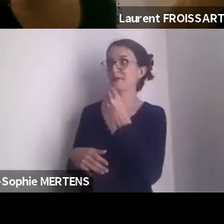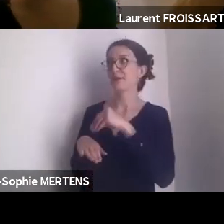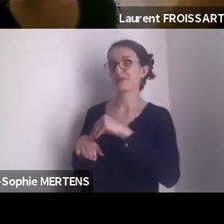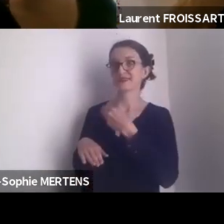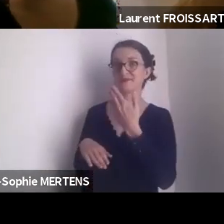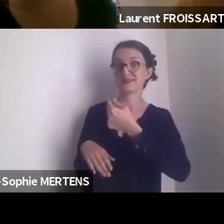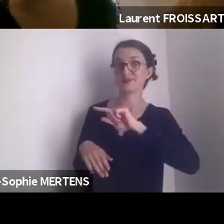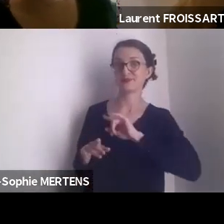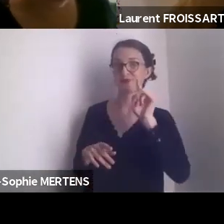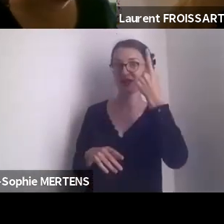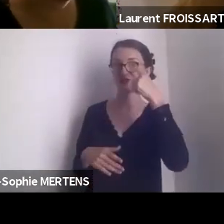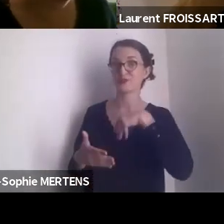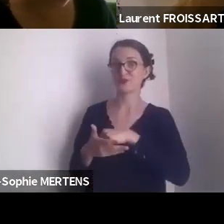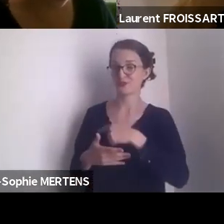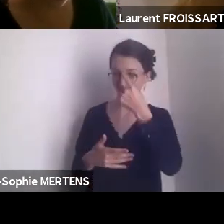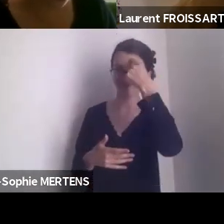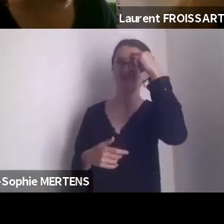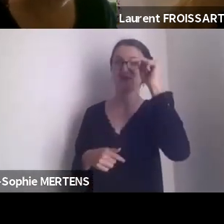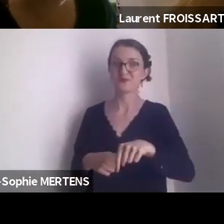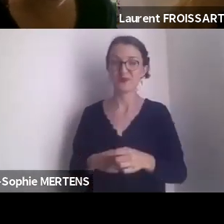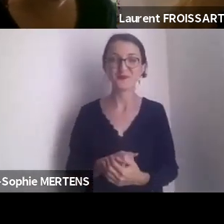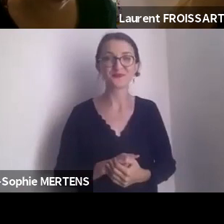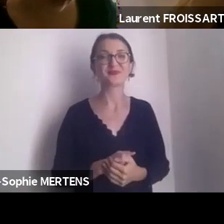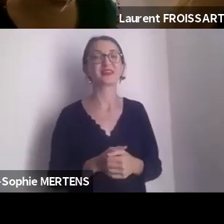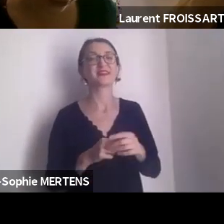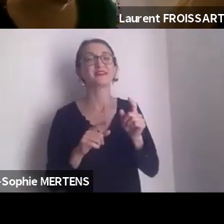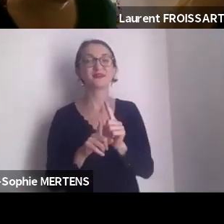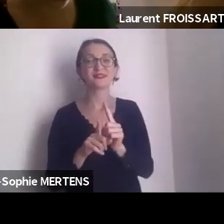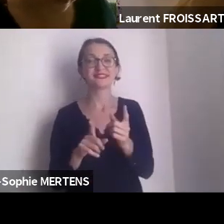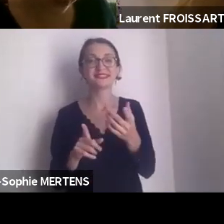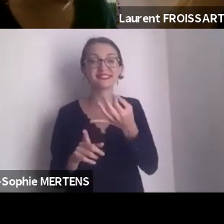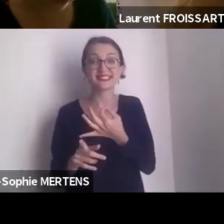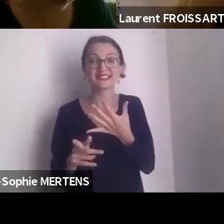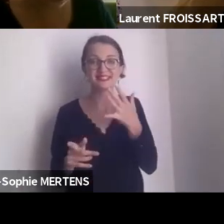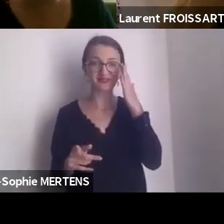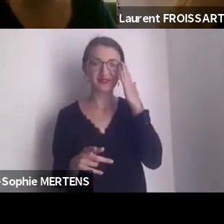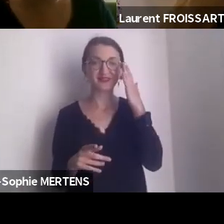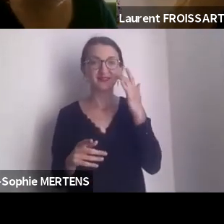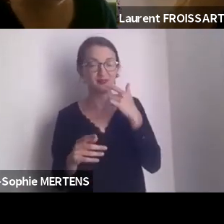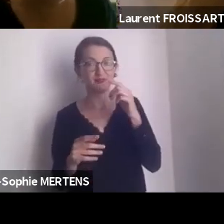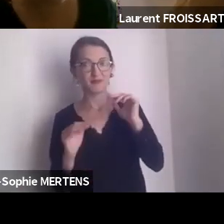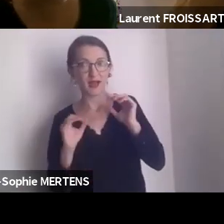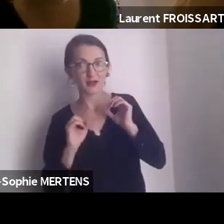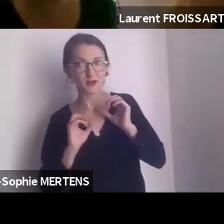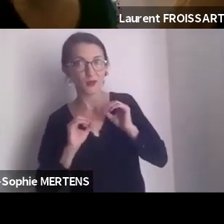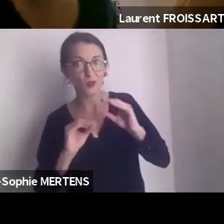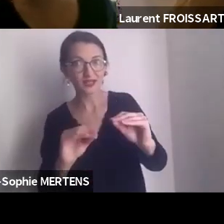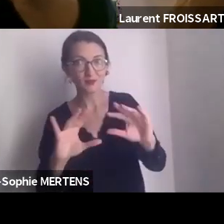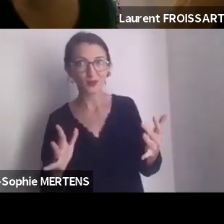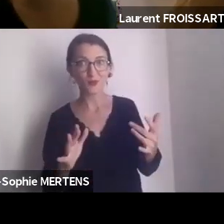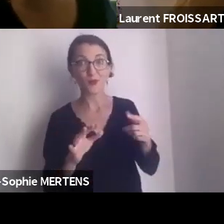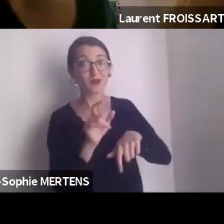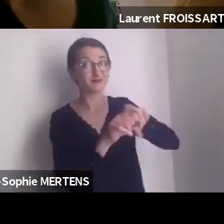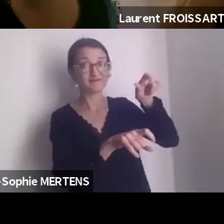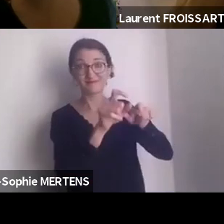Et donc, tu ressors de ce conseil aussi une démarche d'action qui est d'appeler directement ses prospects, de